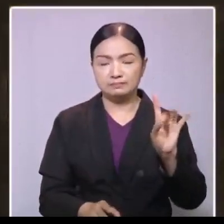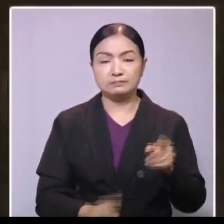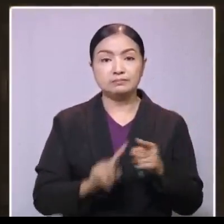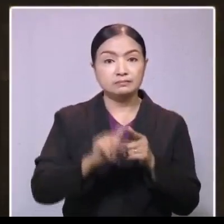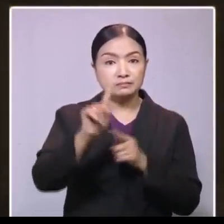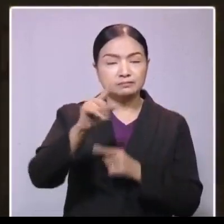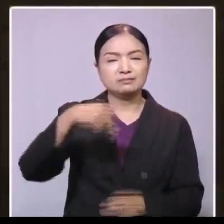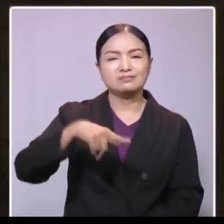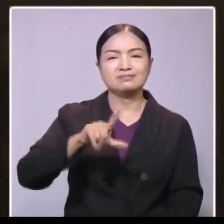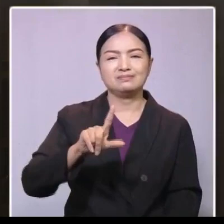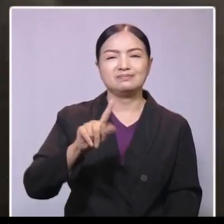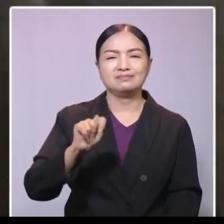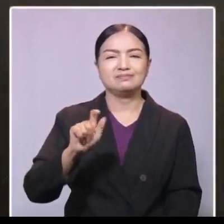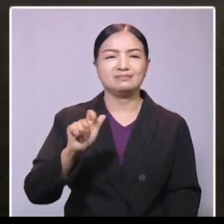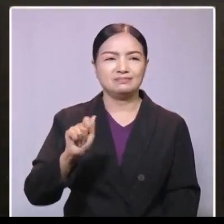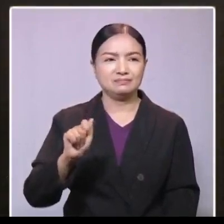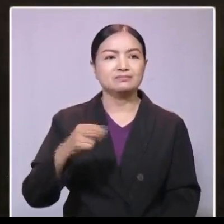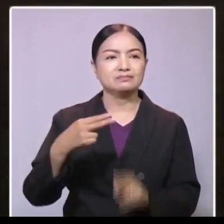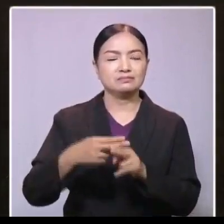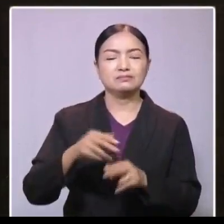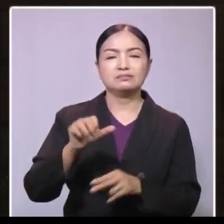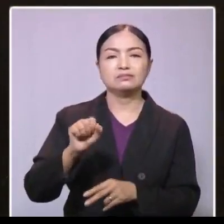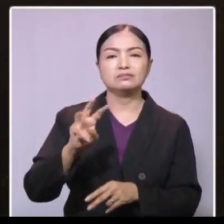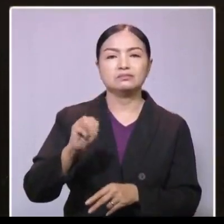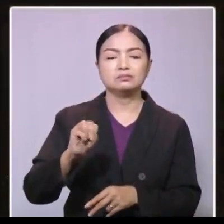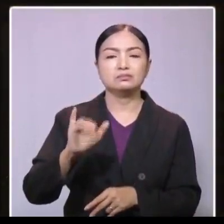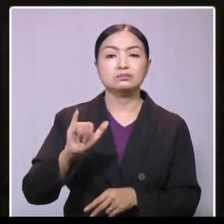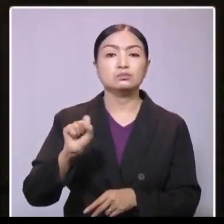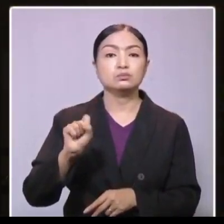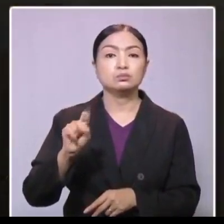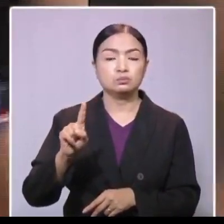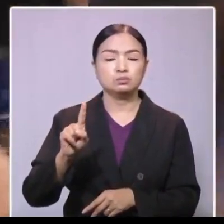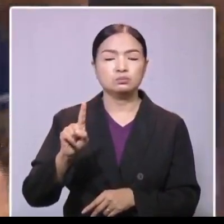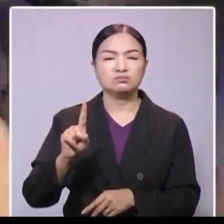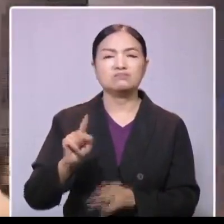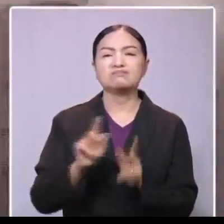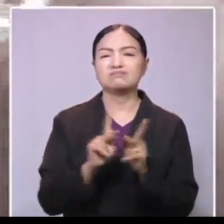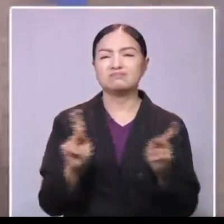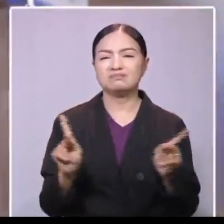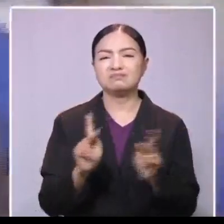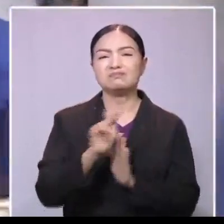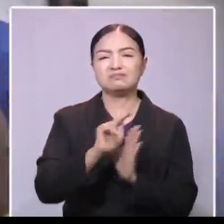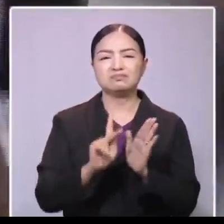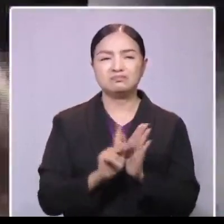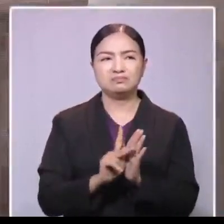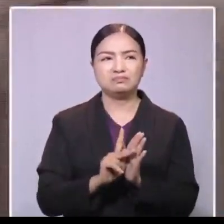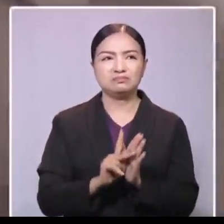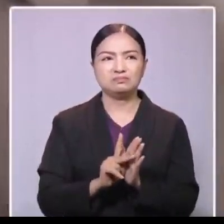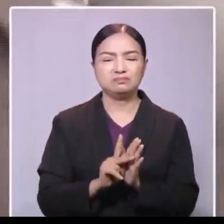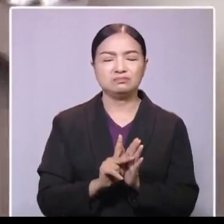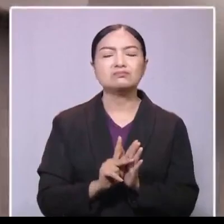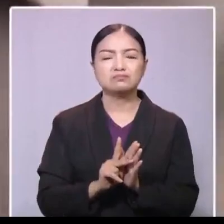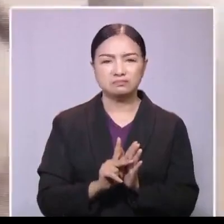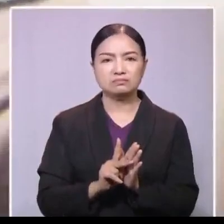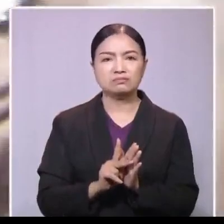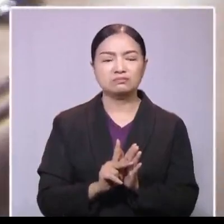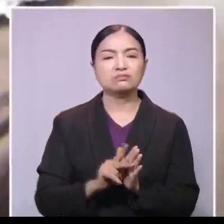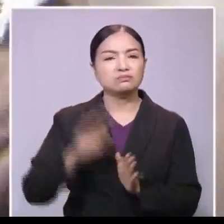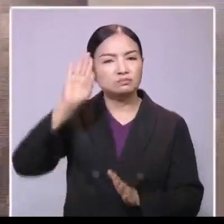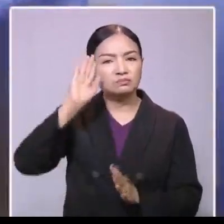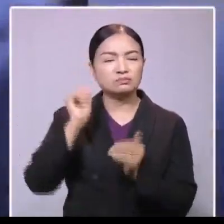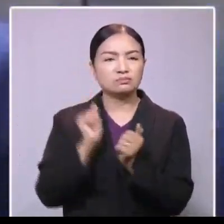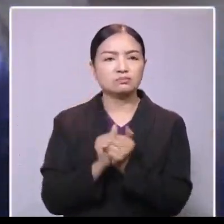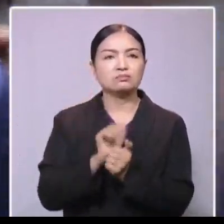พล.ตำรวจเอกสมยศพุ่มพันม่วงเมื่อครั้งเป็นกรรมาธิการกฎหมายการยุติธรรมและกิจการตำรวจสภานิติบัญญัติแห่ง